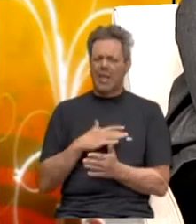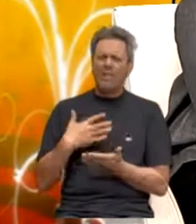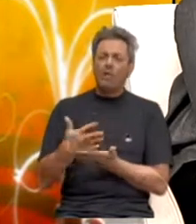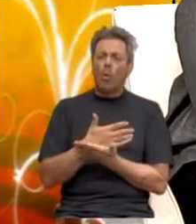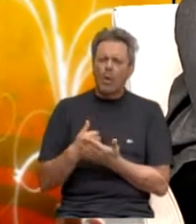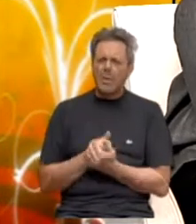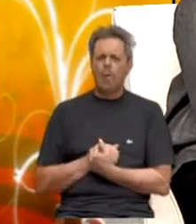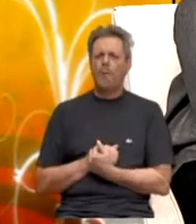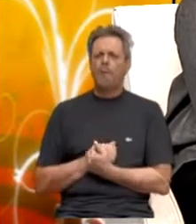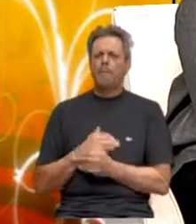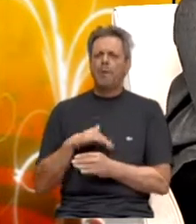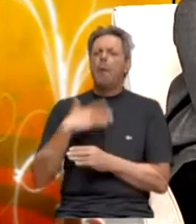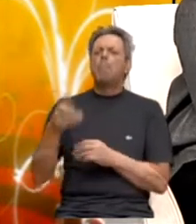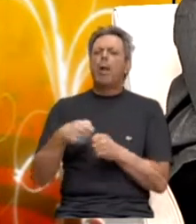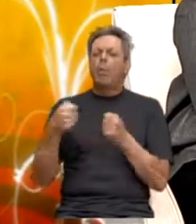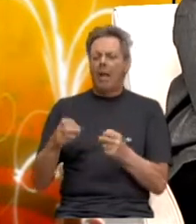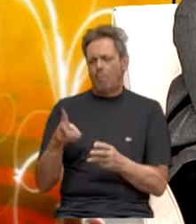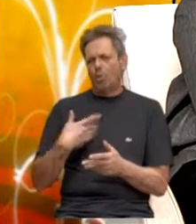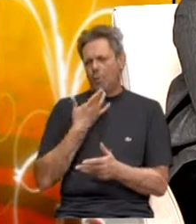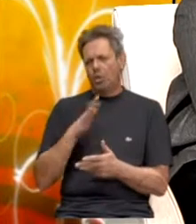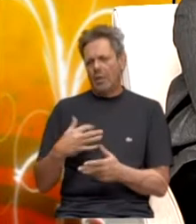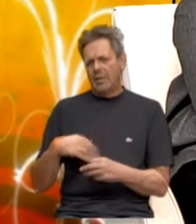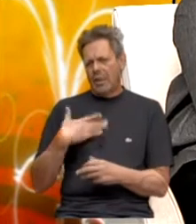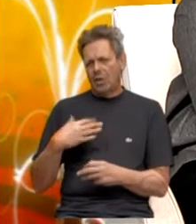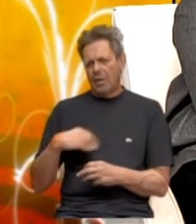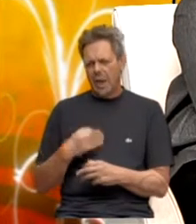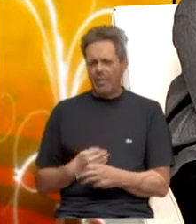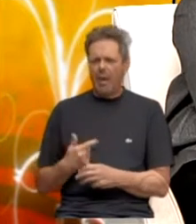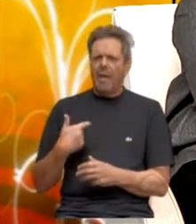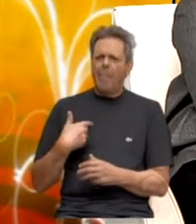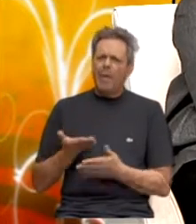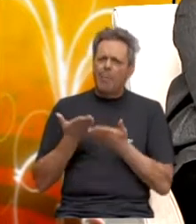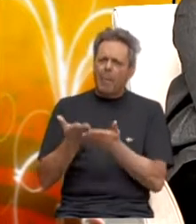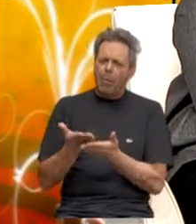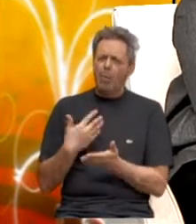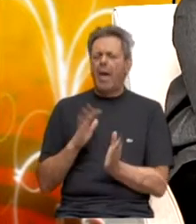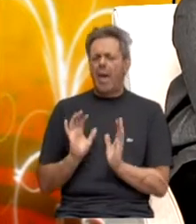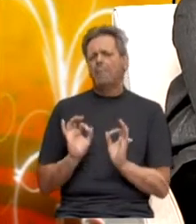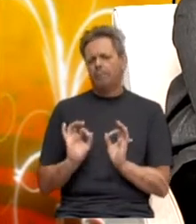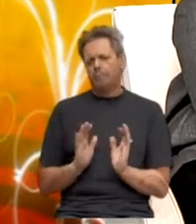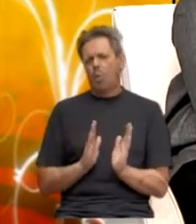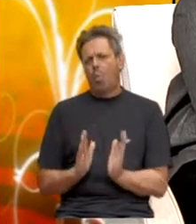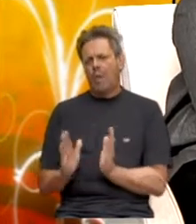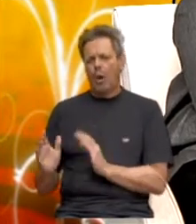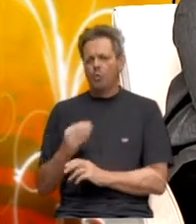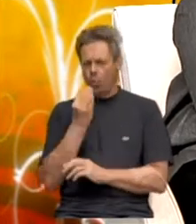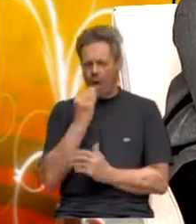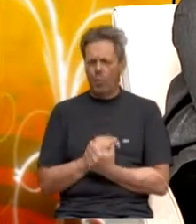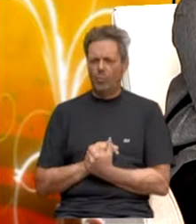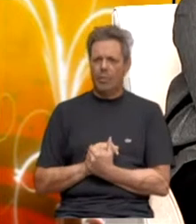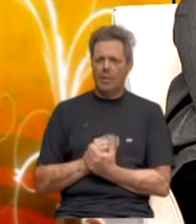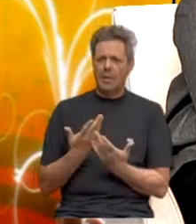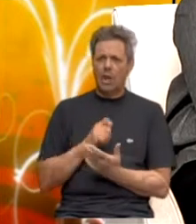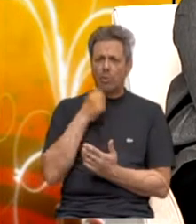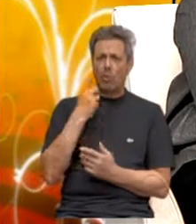koristimo preko mjere može biti štetno za zdravlje. Dakle, uvijek je naša preporuka i umjerenost u jelu. Zašto bi